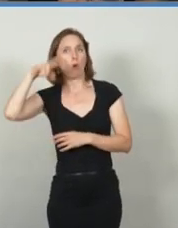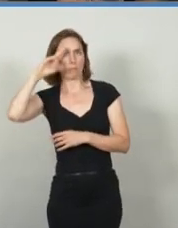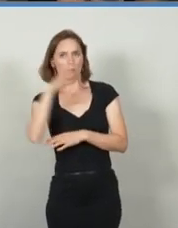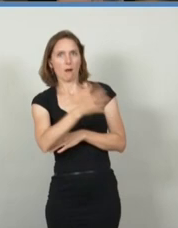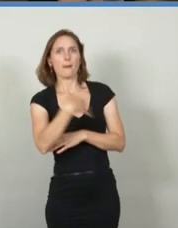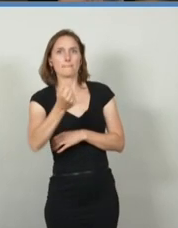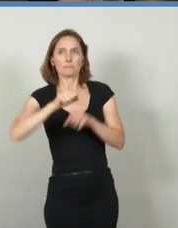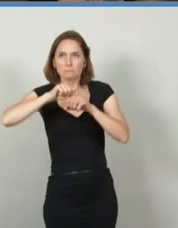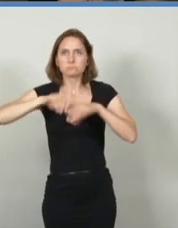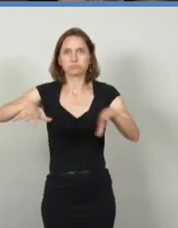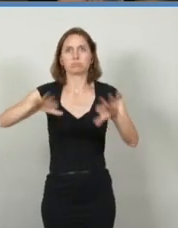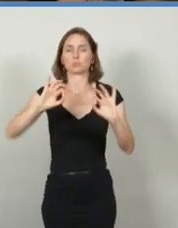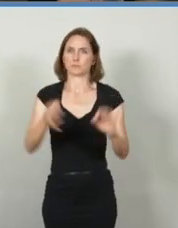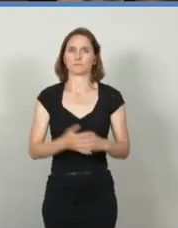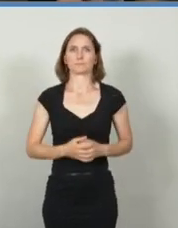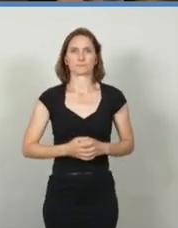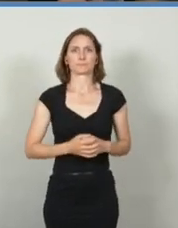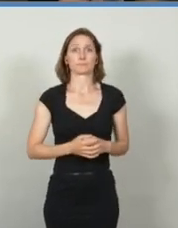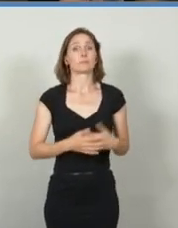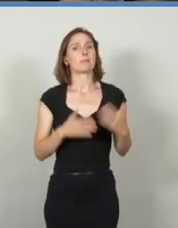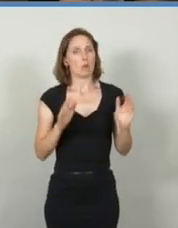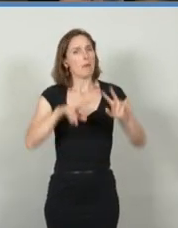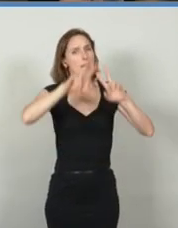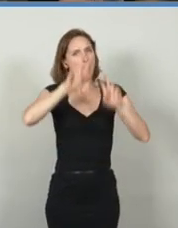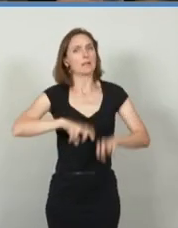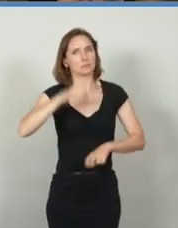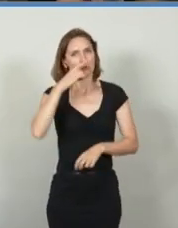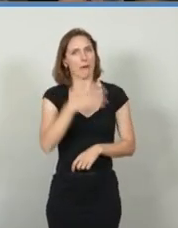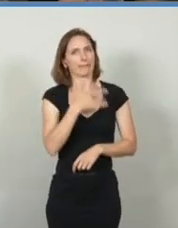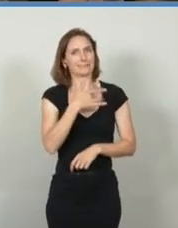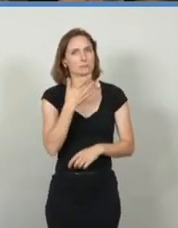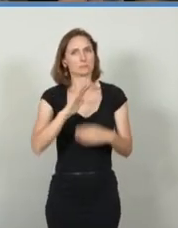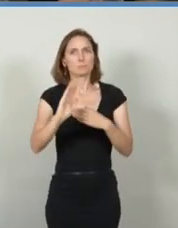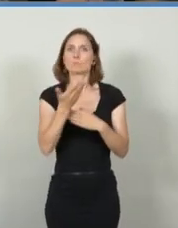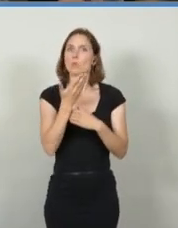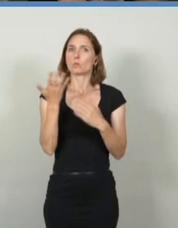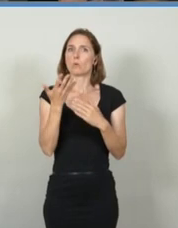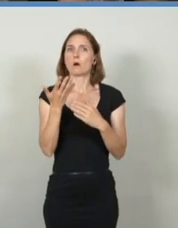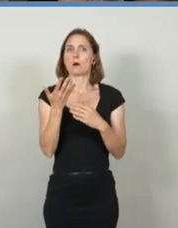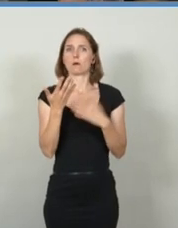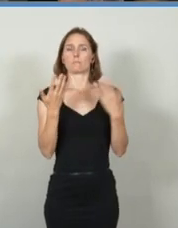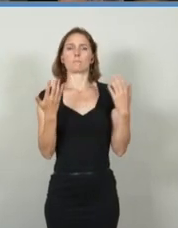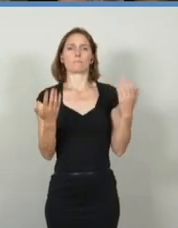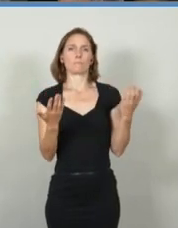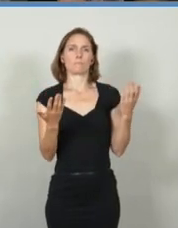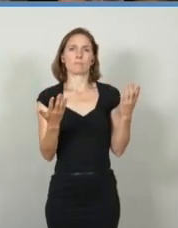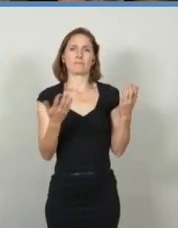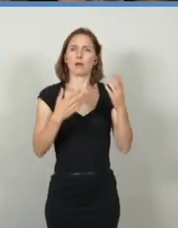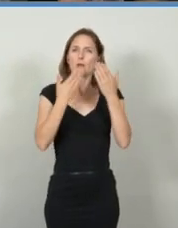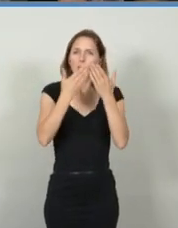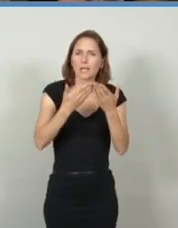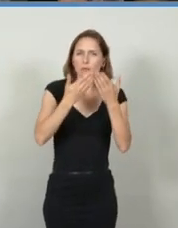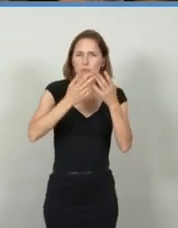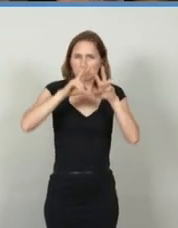l'analyse très intéressante par contre montre que dans les premiers mots qui portent sur l'étude au niveau